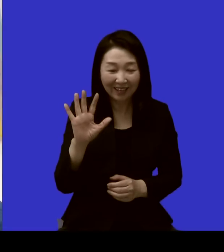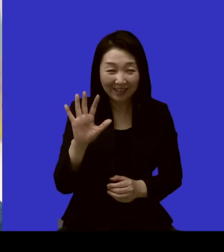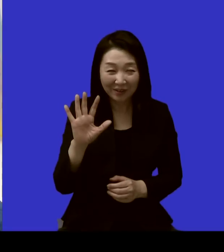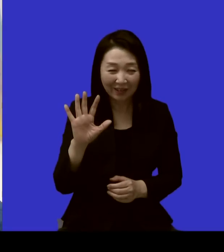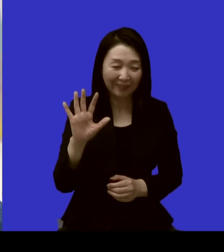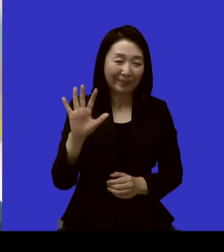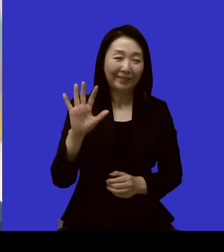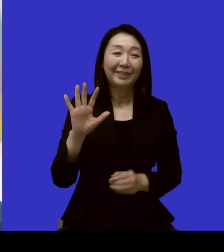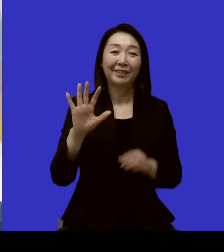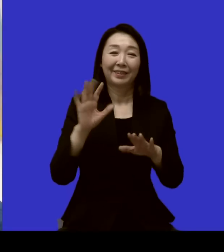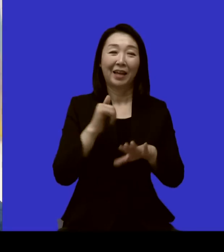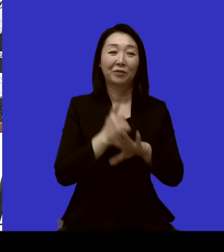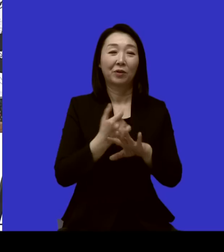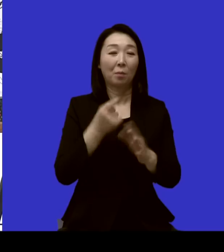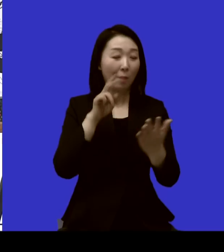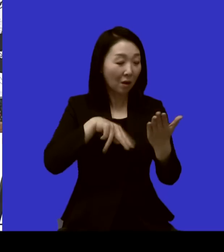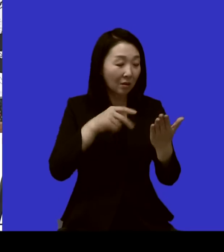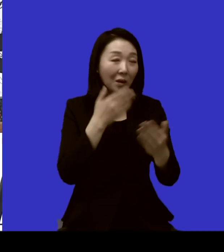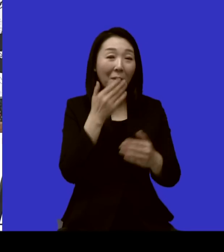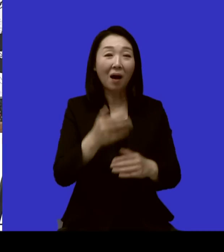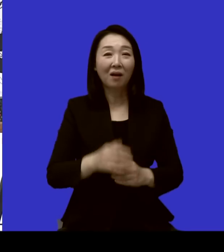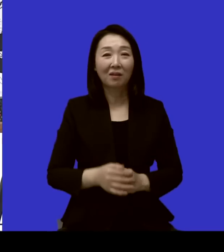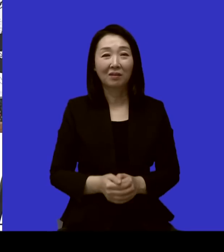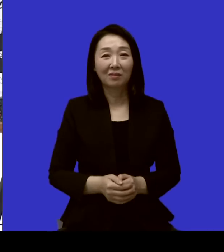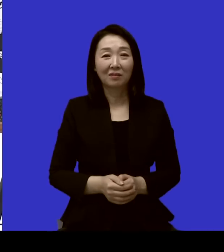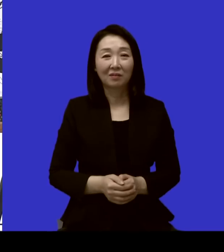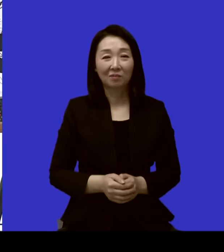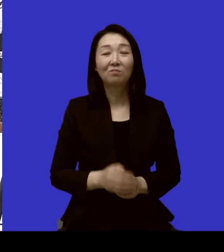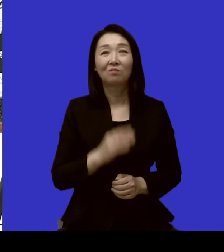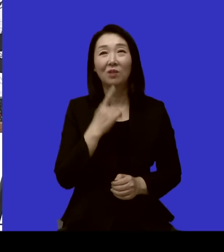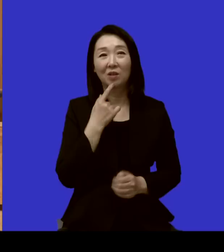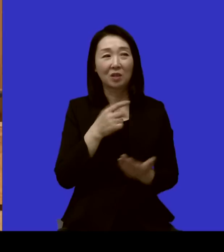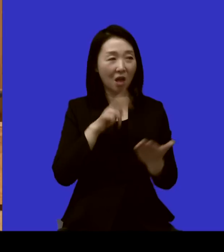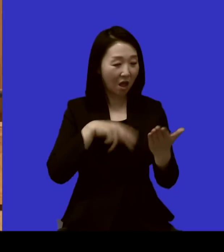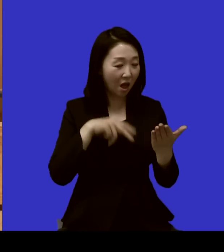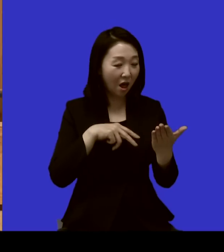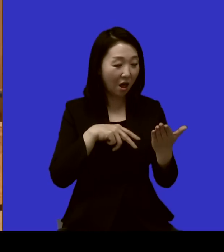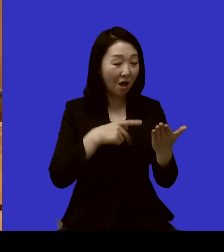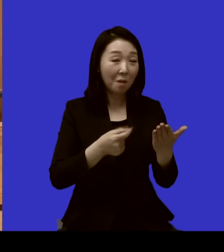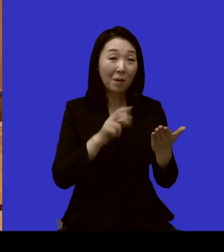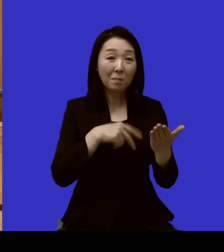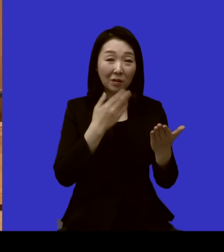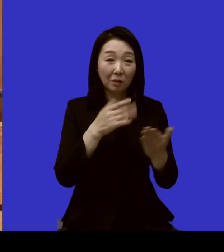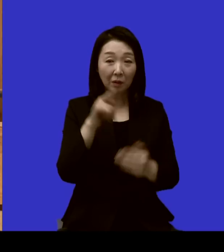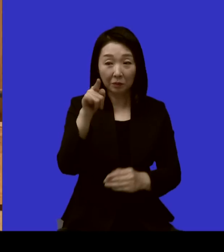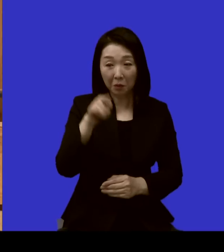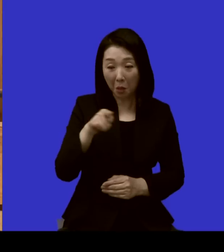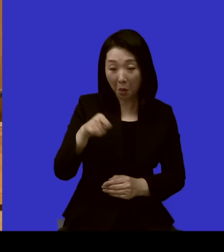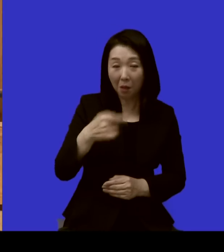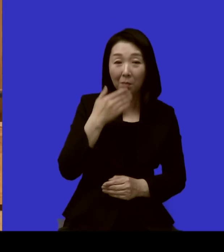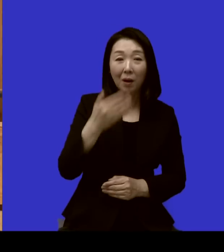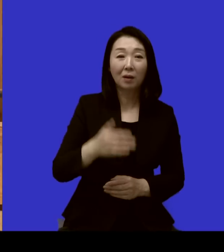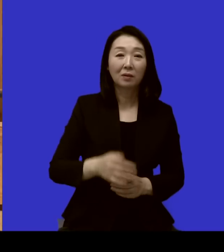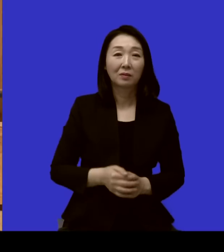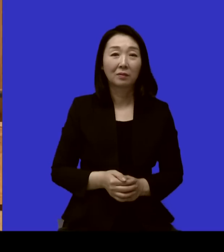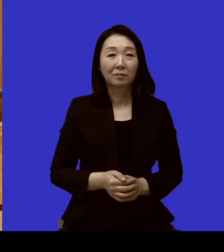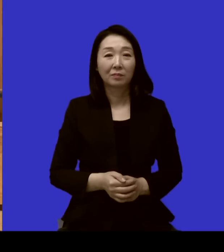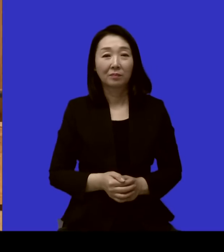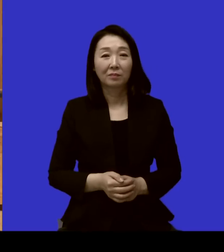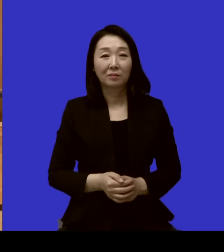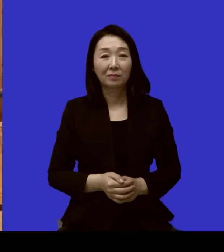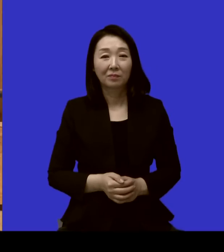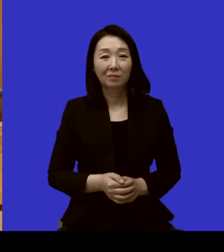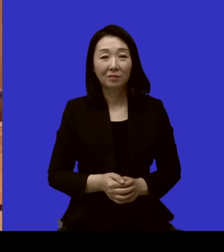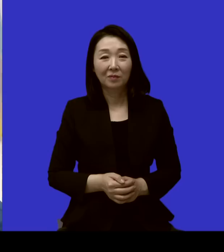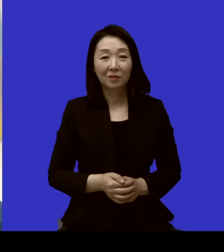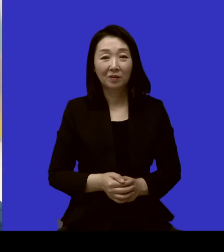네. 나중에는 좀 속독이 되더라고요. 아 그래 맞죠. 네, 책 많이 되게 읽으면 속독이 빠르게, 돼요. 예. 이렇게 아까 대각선으로 이렇게 네, 읽어내면서 이렇게 X자로도 읽게 저도 되고.